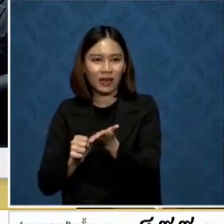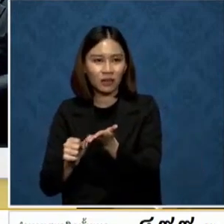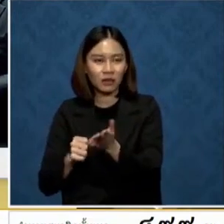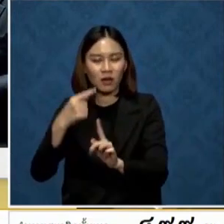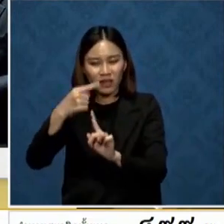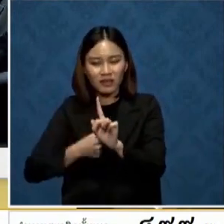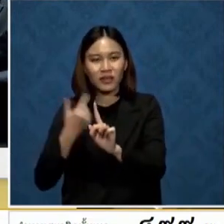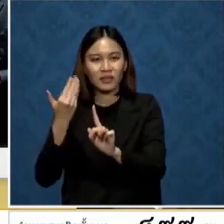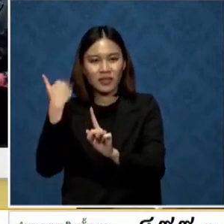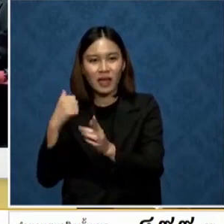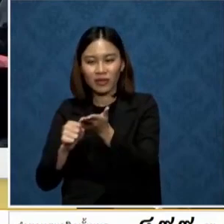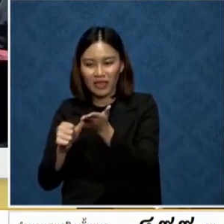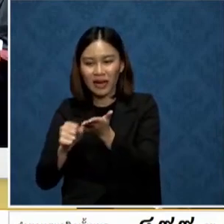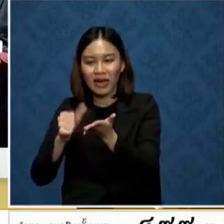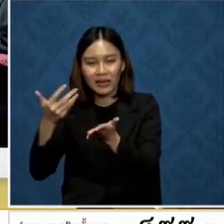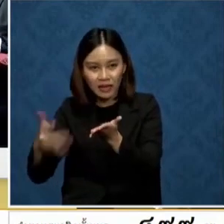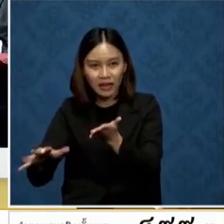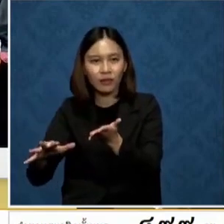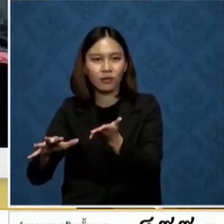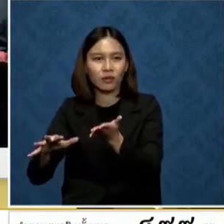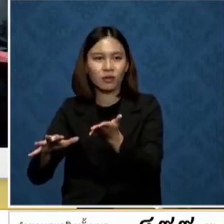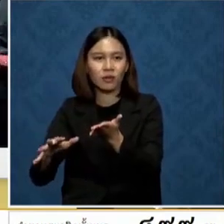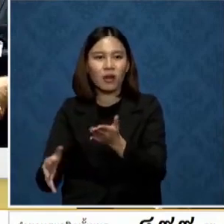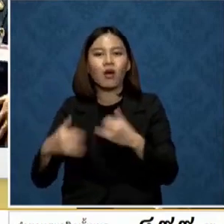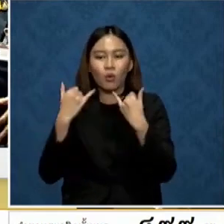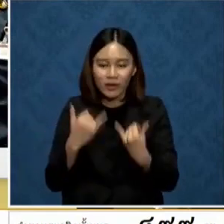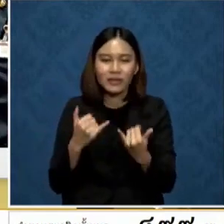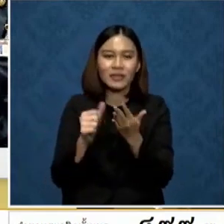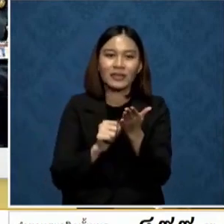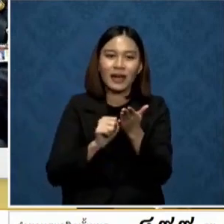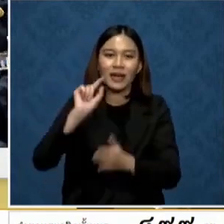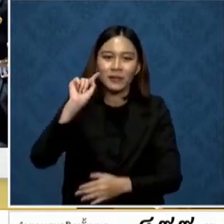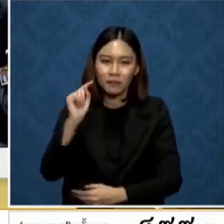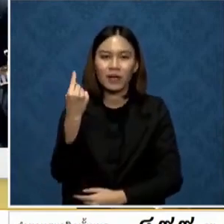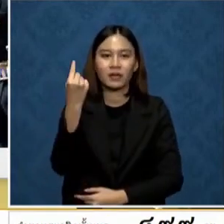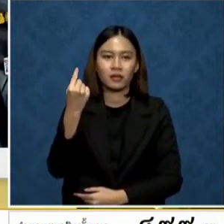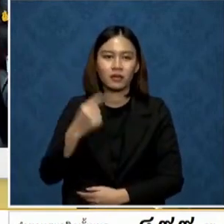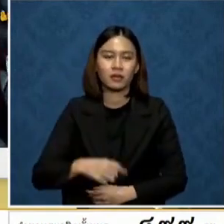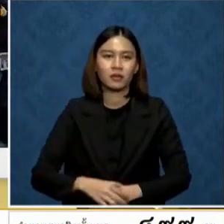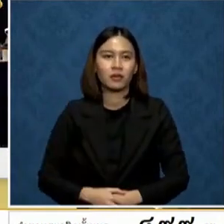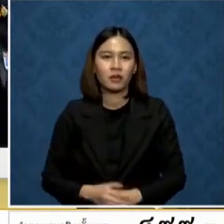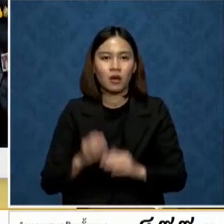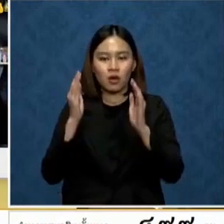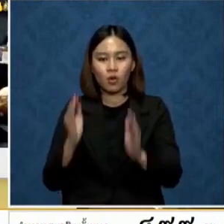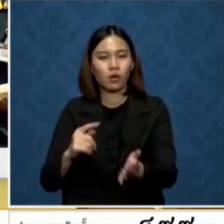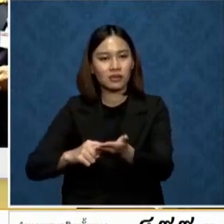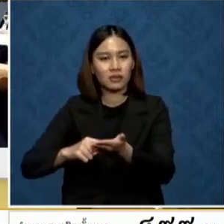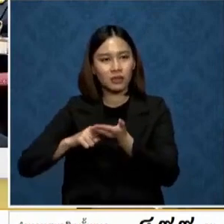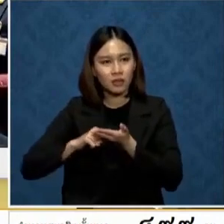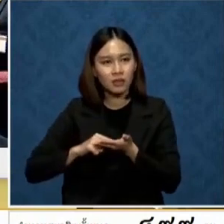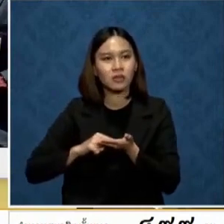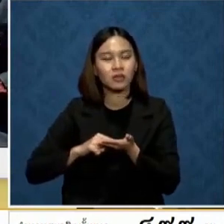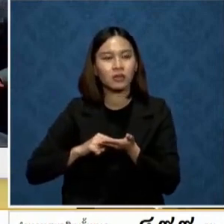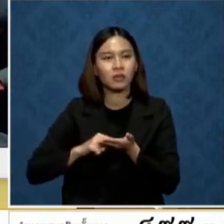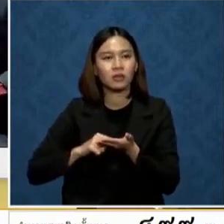เมื่อเดือนที่แล้วนี่เราก็แก้ไปแล้วมาวันนี้ก็จะแก้กันอีกแล้วผู้เสนอ